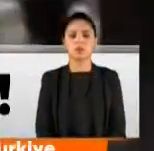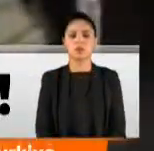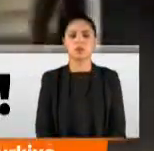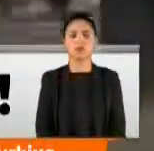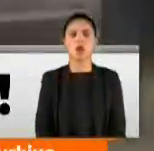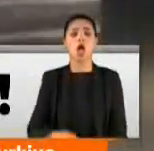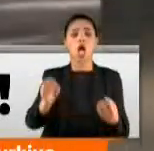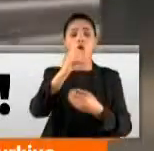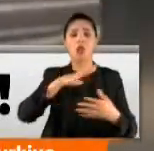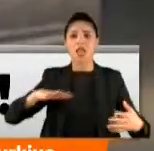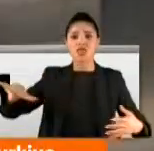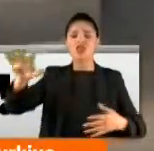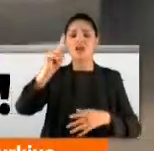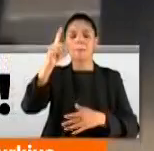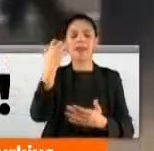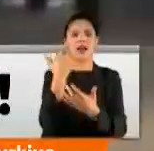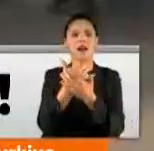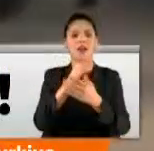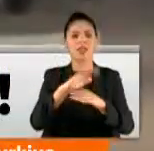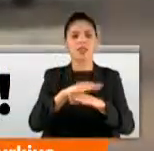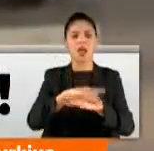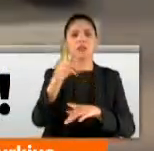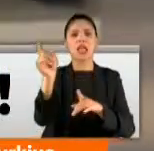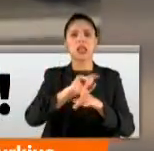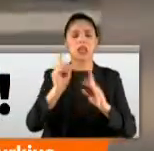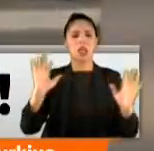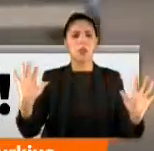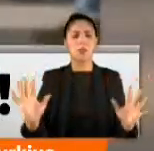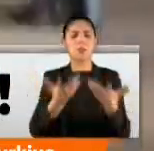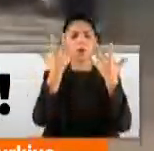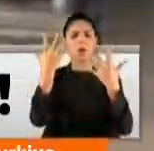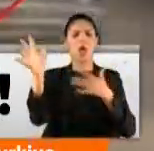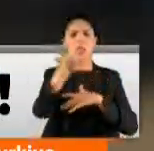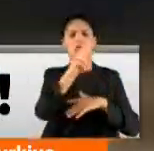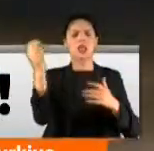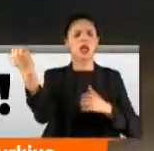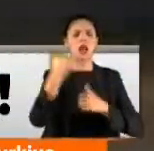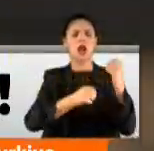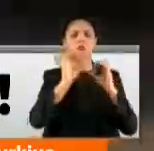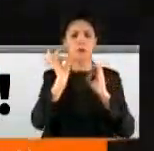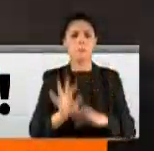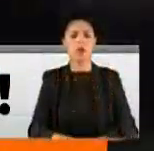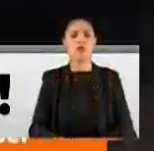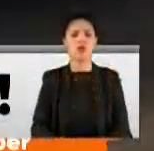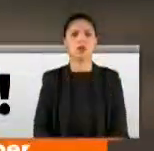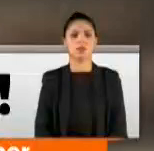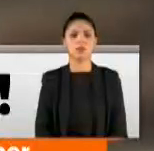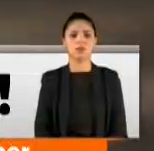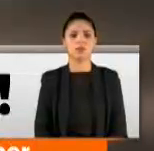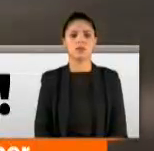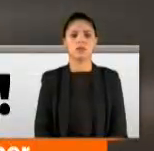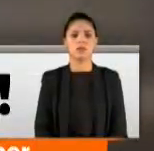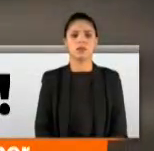Olup biteni çevredekilerden biri kaydediyordu. Gerginlik bir anda linç girişimine döndü. Lan! Bırakın şunu! Bırakın